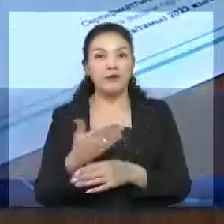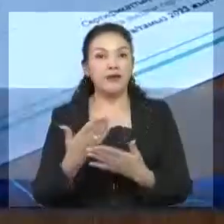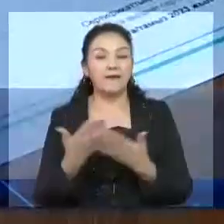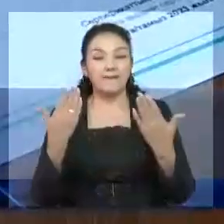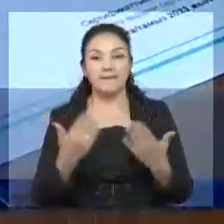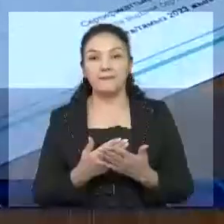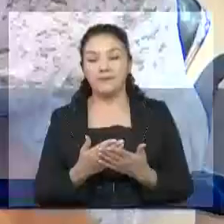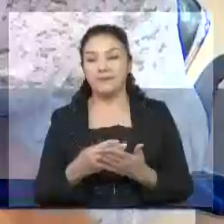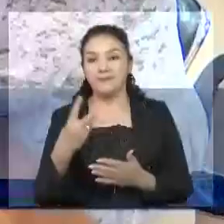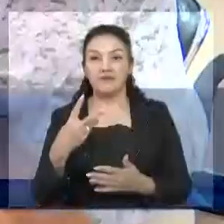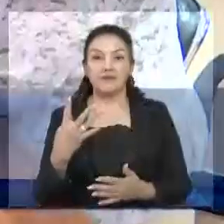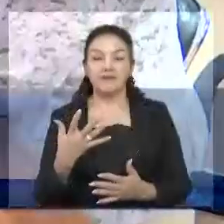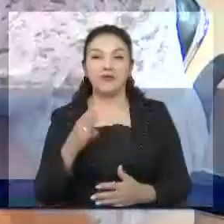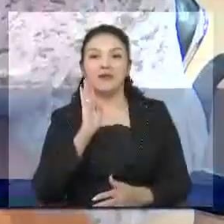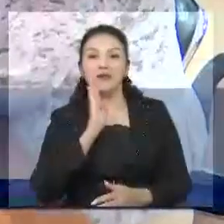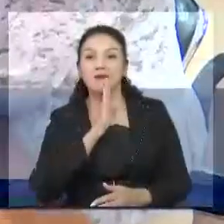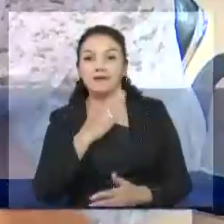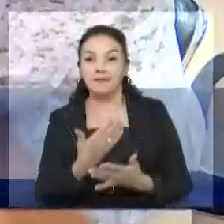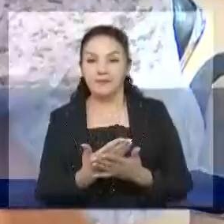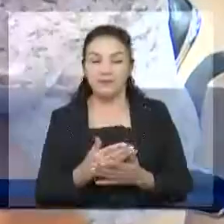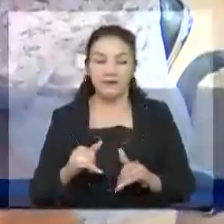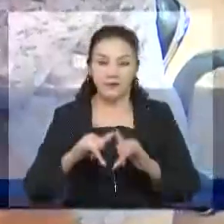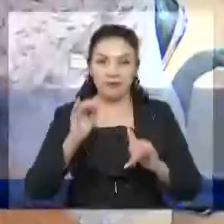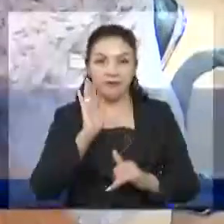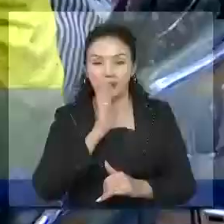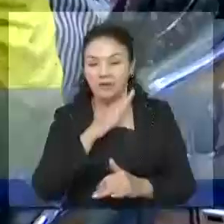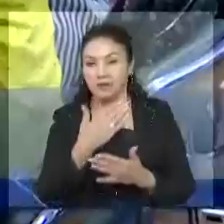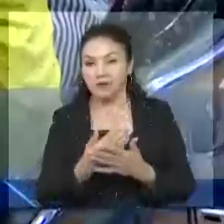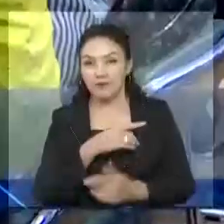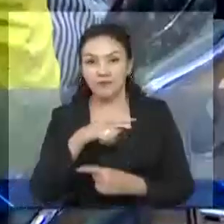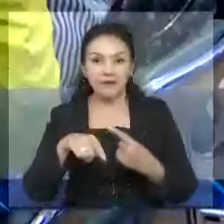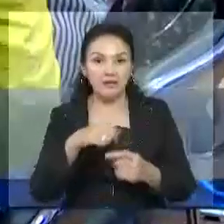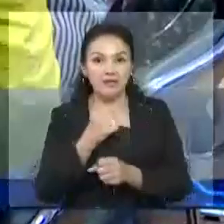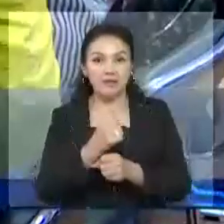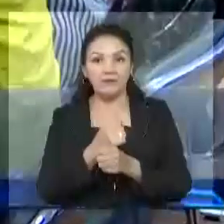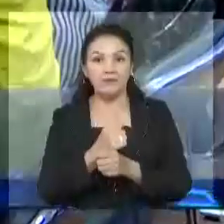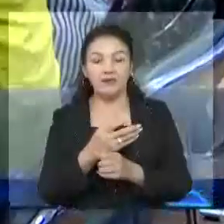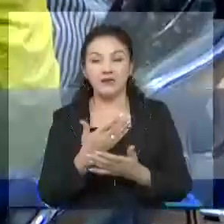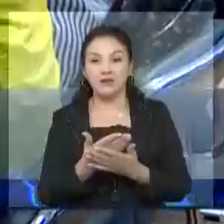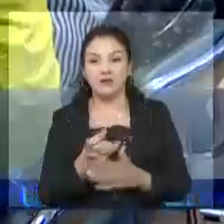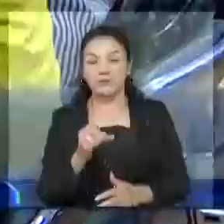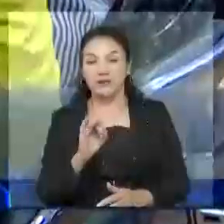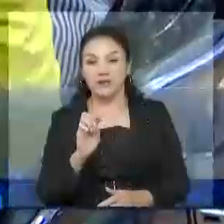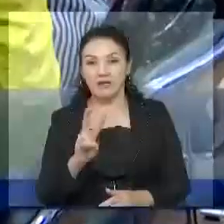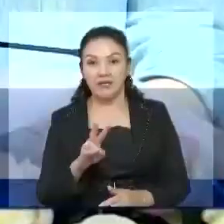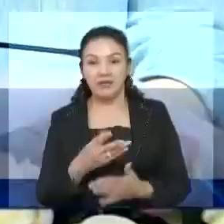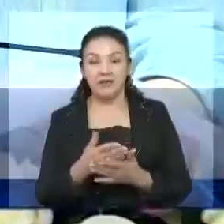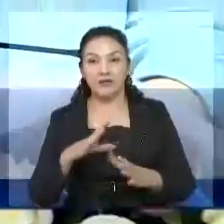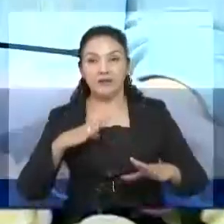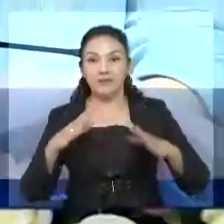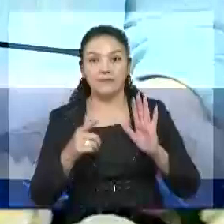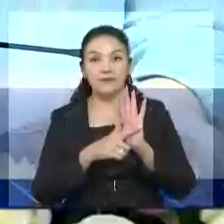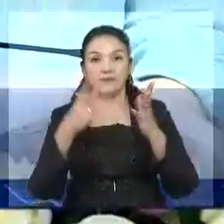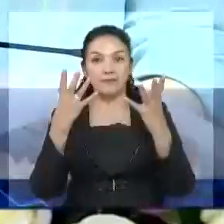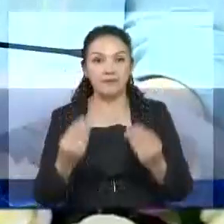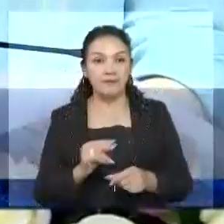всего обучение прошли 25 дам, обратившихся в Центр развития женского предпринимательства, действующие при региональной палате Атамекен. Курсы длились 7